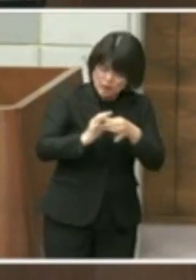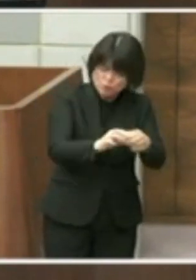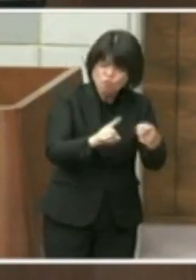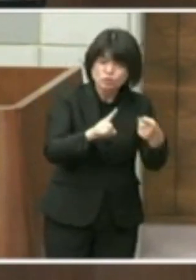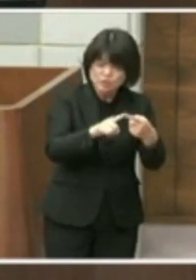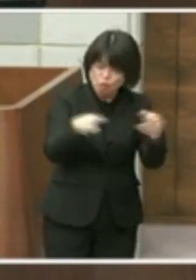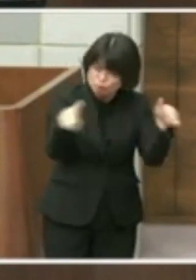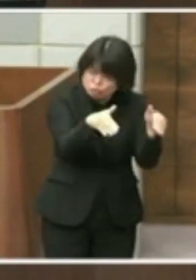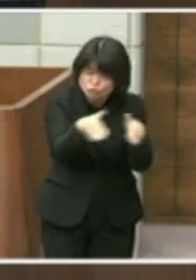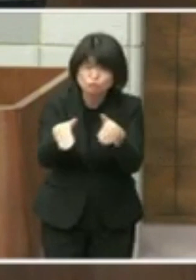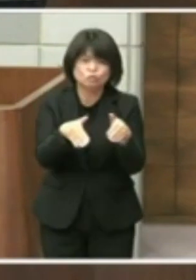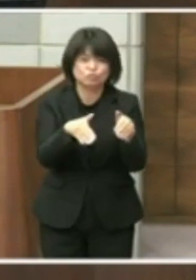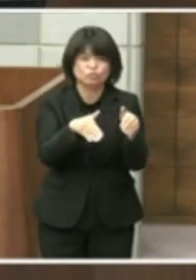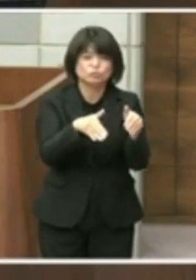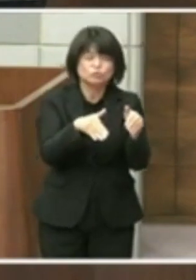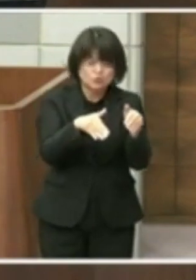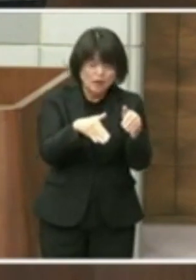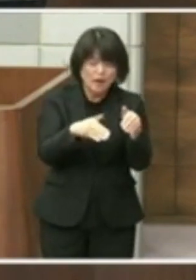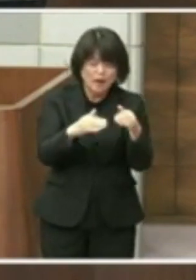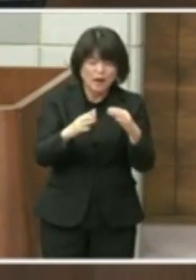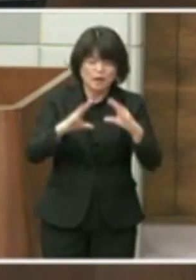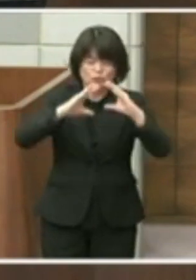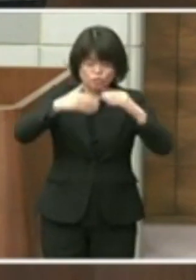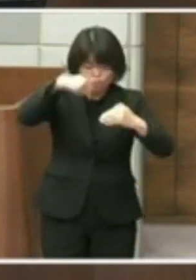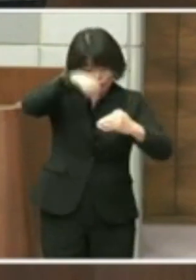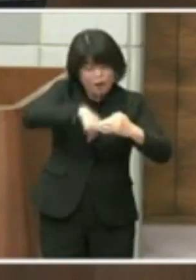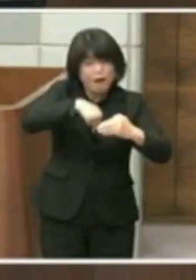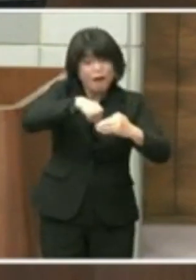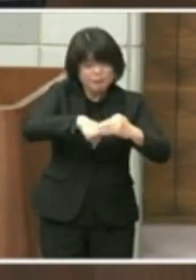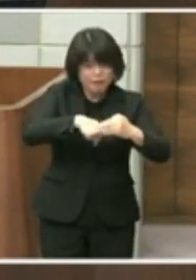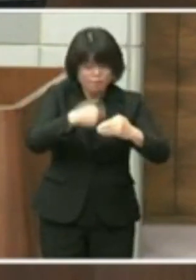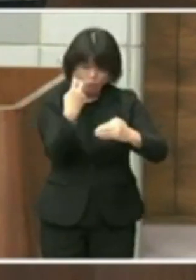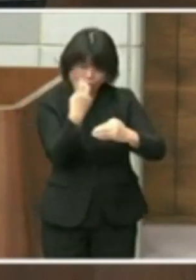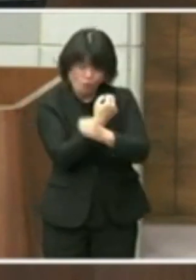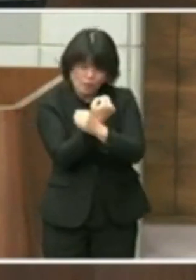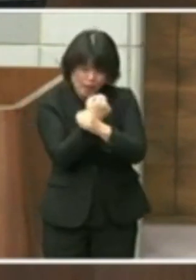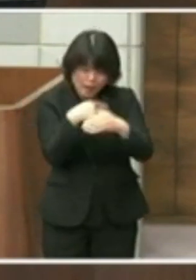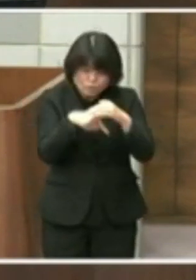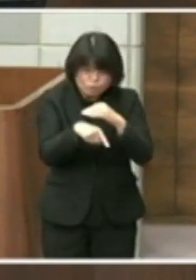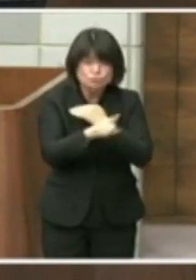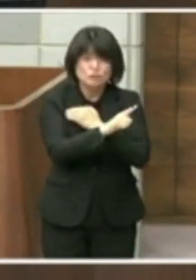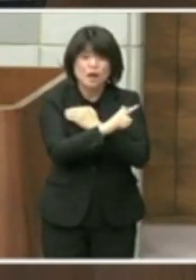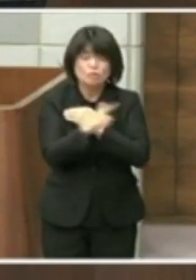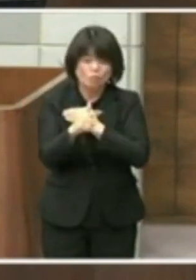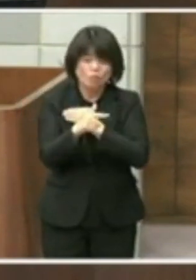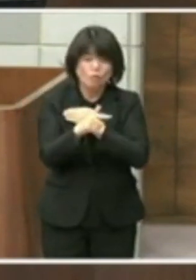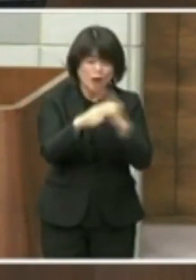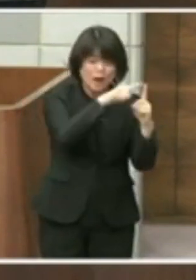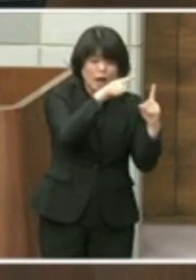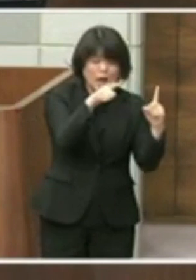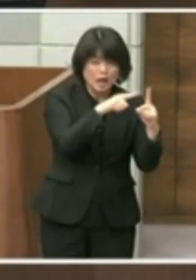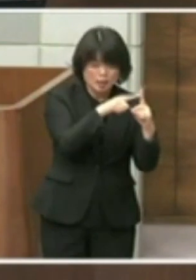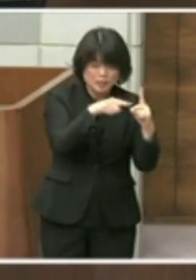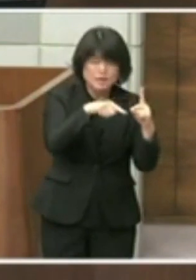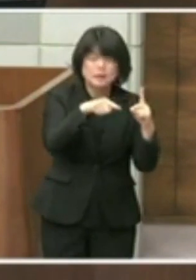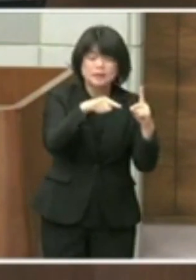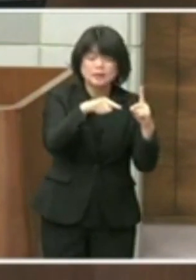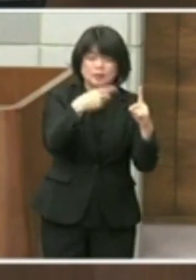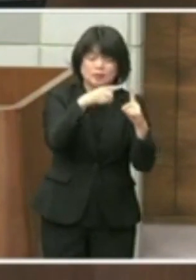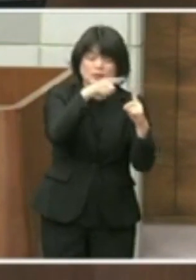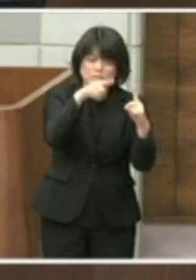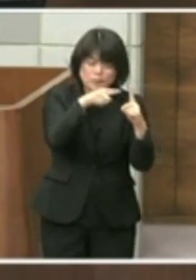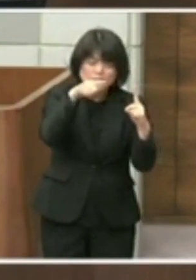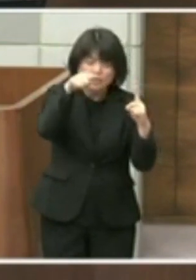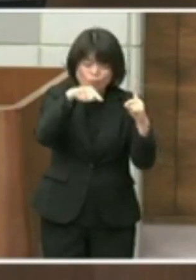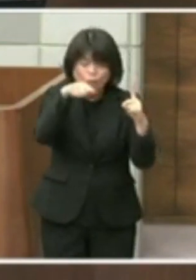収集と、国内において関連する研究の推進が PFAS に関する今後の対応の方